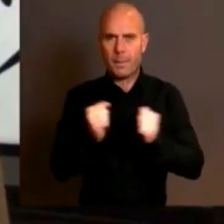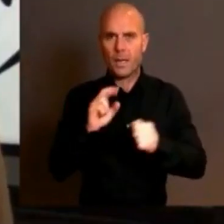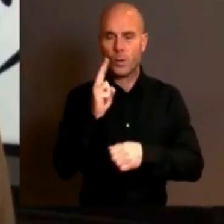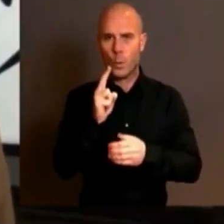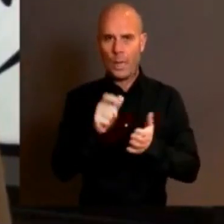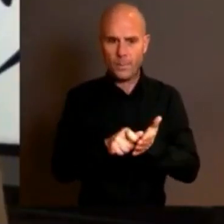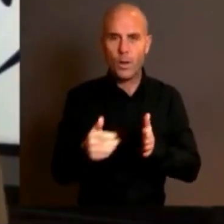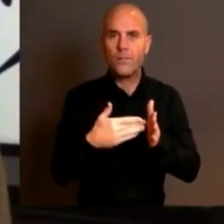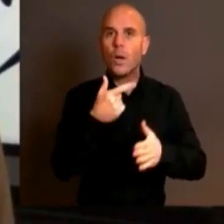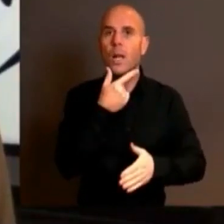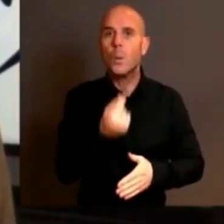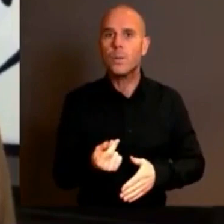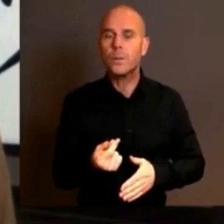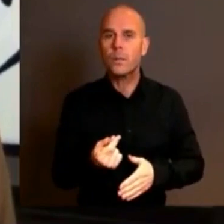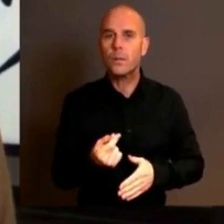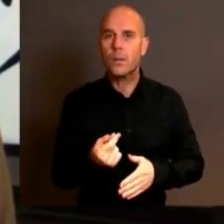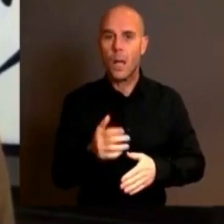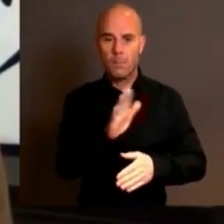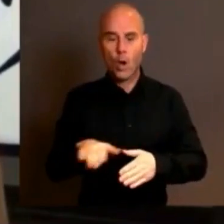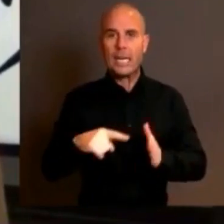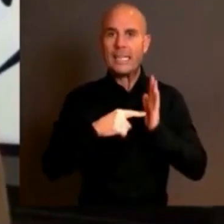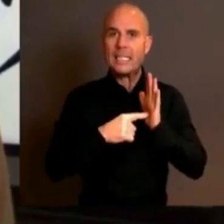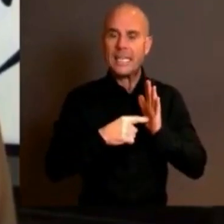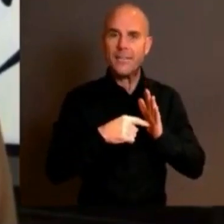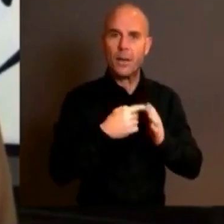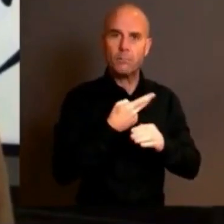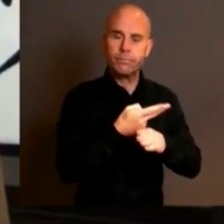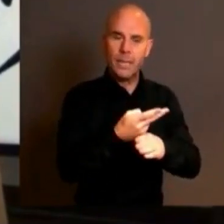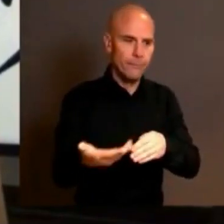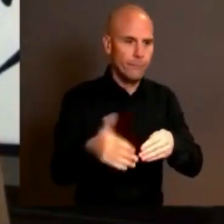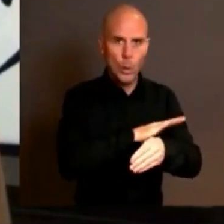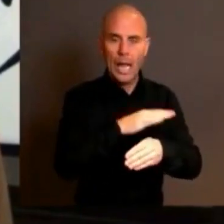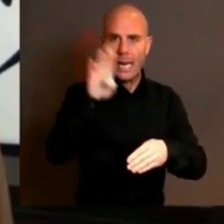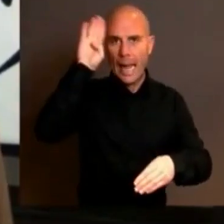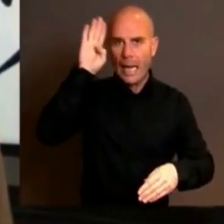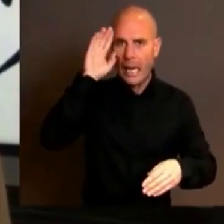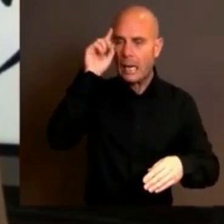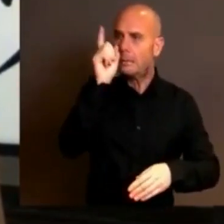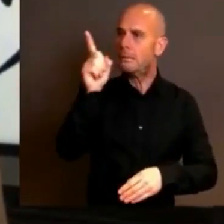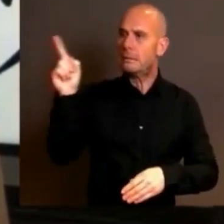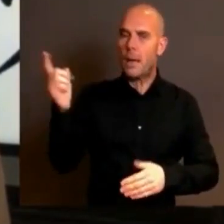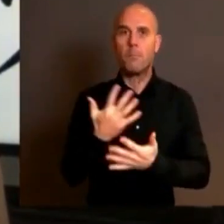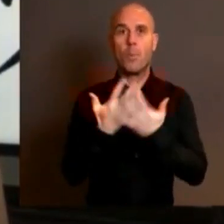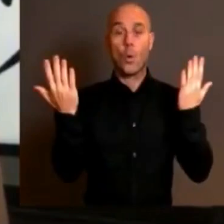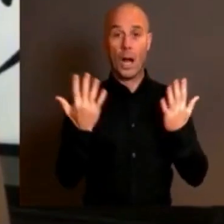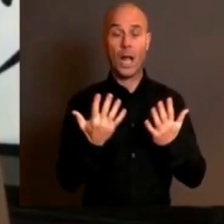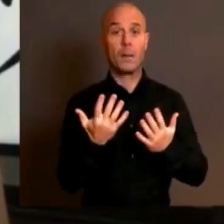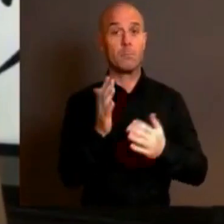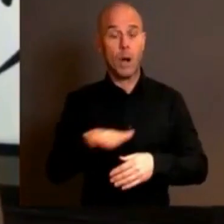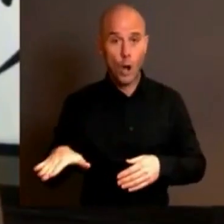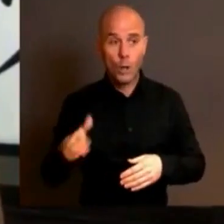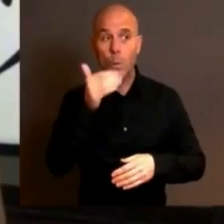från Lund om att barnintensiven är full. Vi hör läkare som larmar om att det är många fler barn och yngre som har drabbats